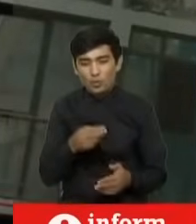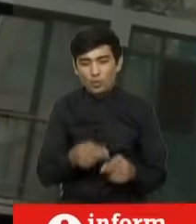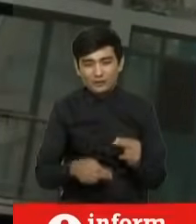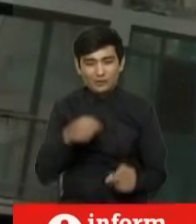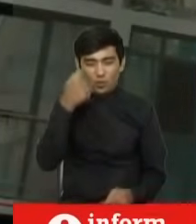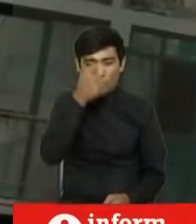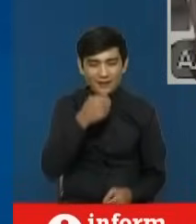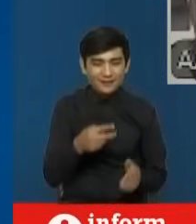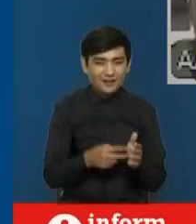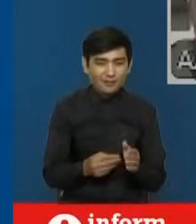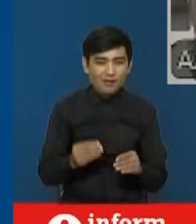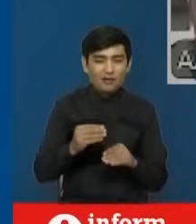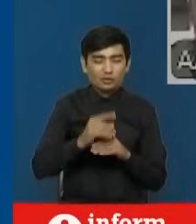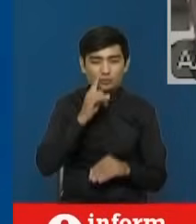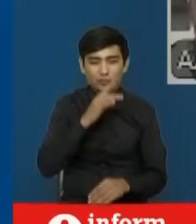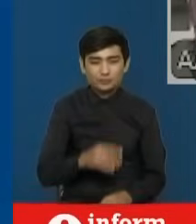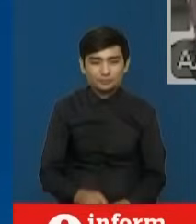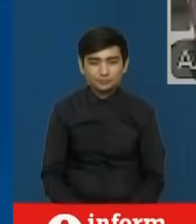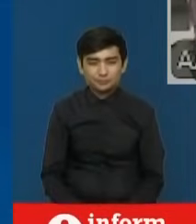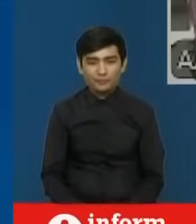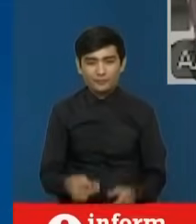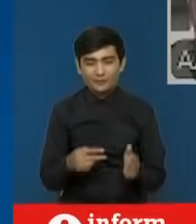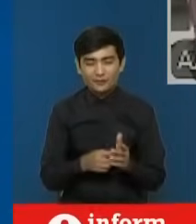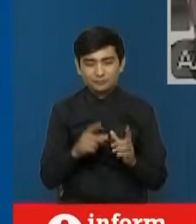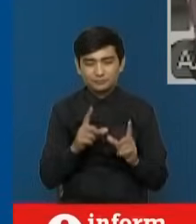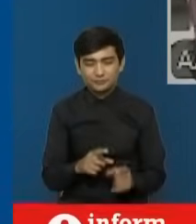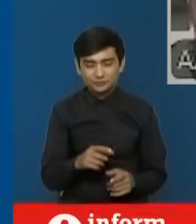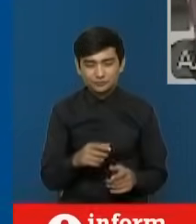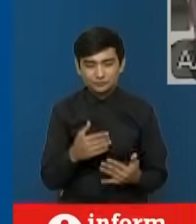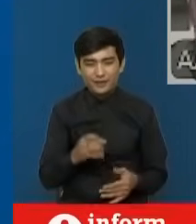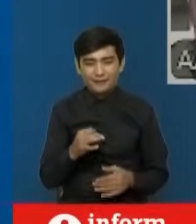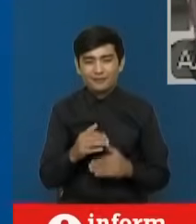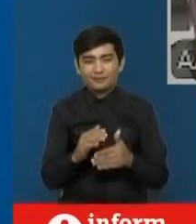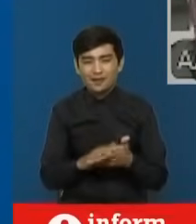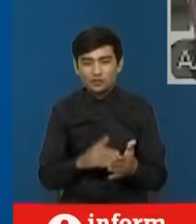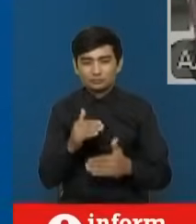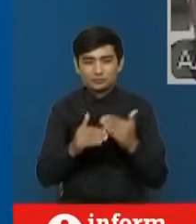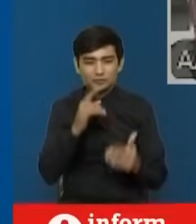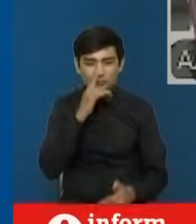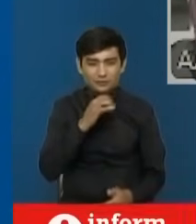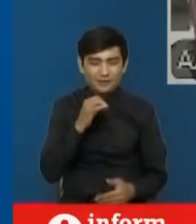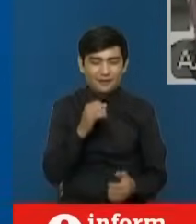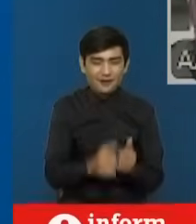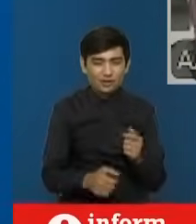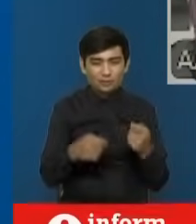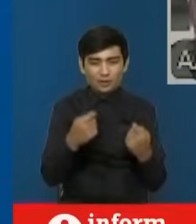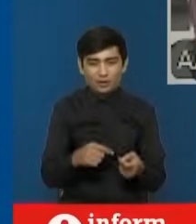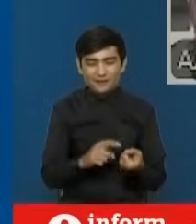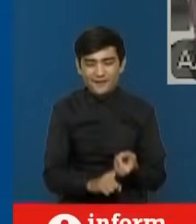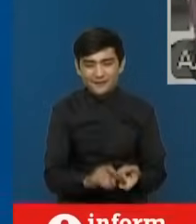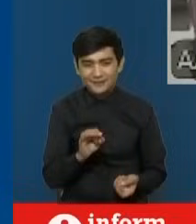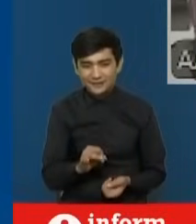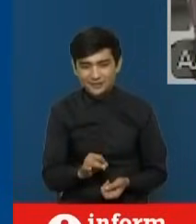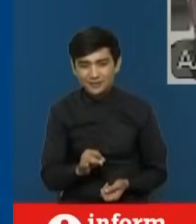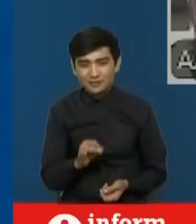роста цен не будет. Цены упали максимально вниз. Дальше уже идет так называемый отказ от продажи, поэтому колебания,